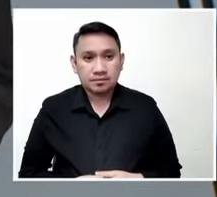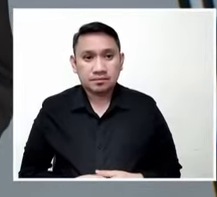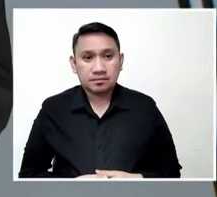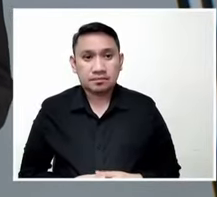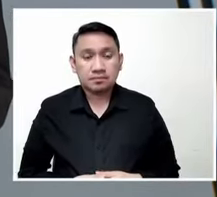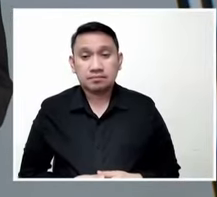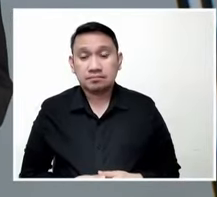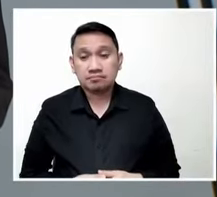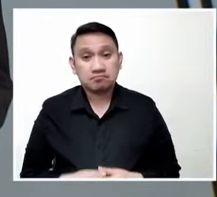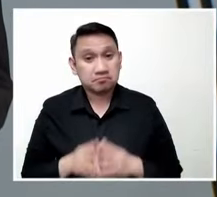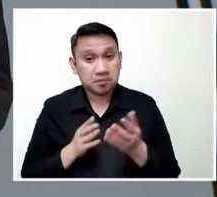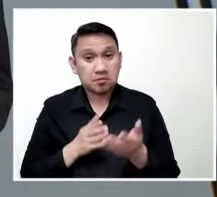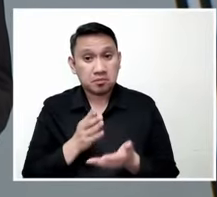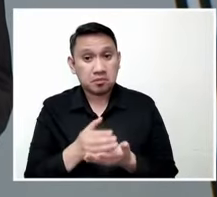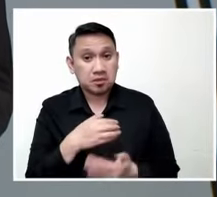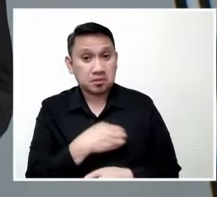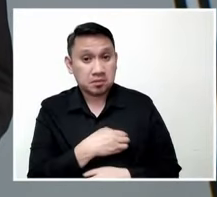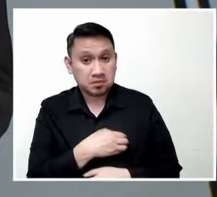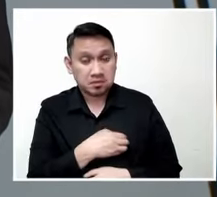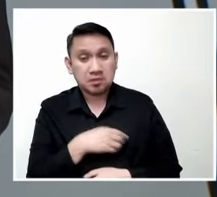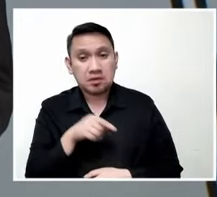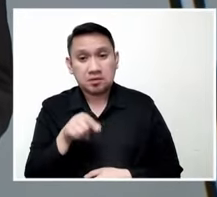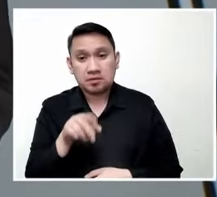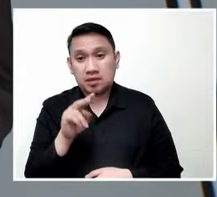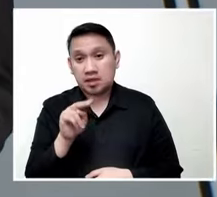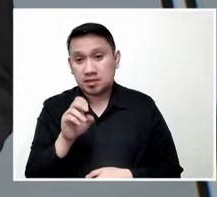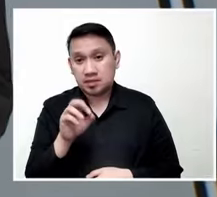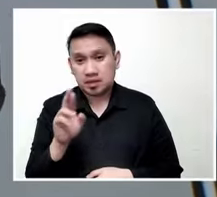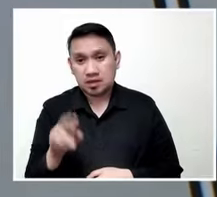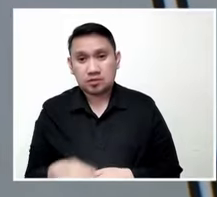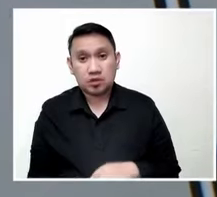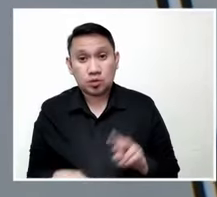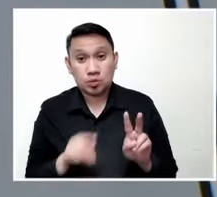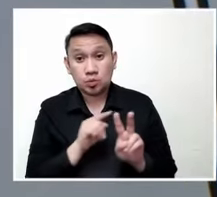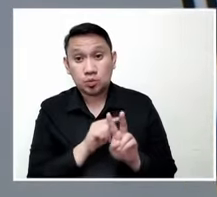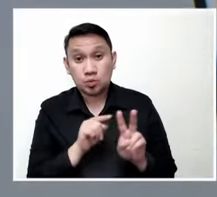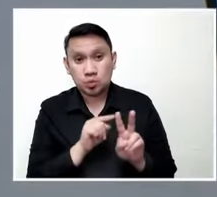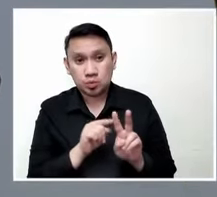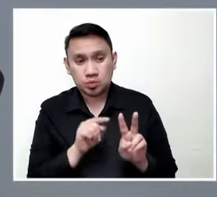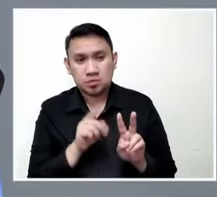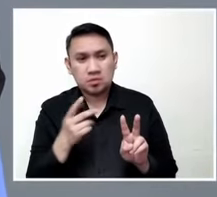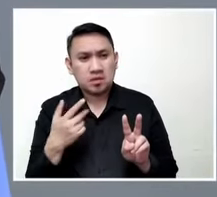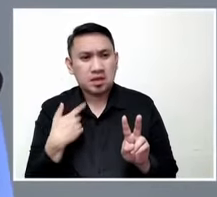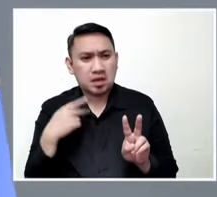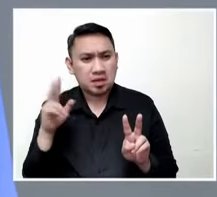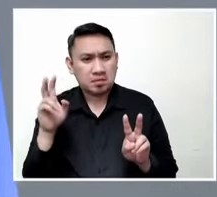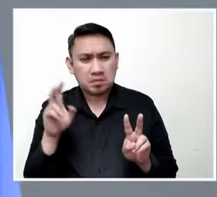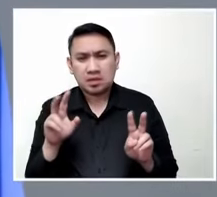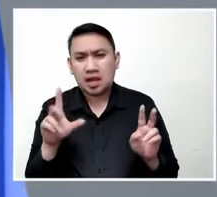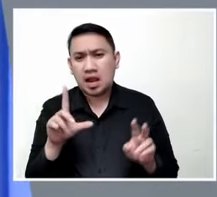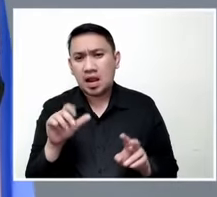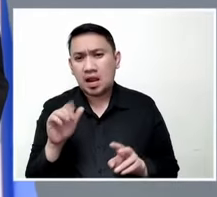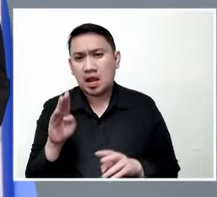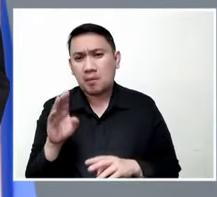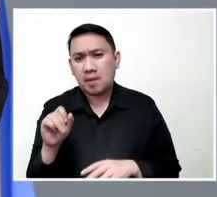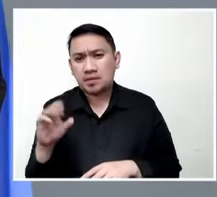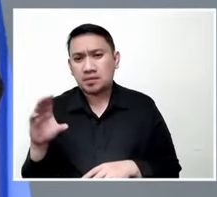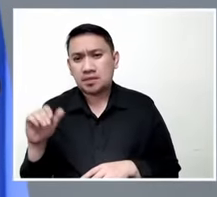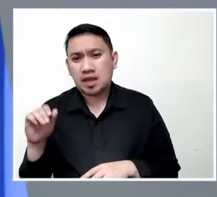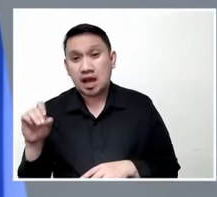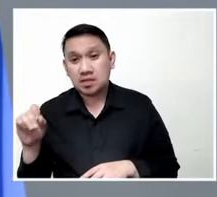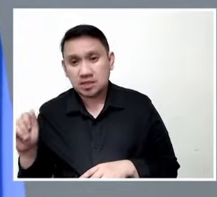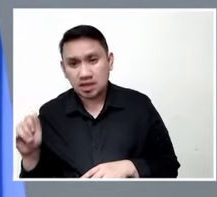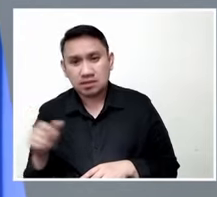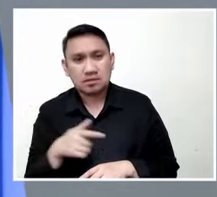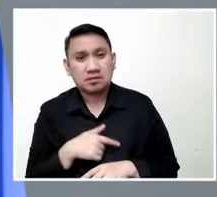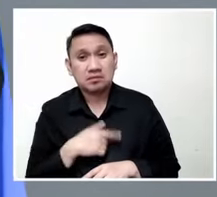Dumulog sa PNP Highway Patrol Group NCR ang dalawa pang biktima ng labas kasay scheme. Kinukumbinsi ng mga sospek ang mga